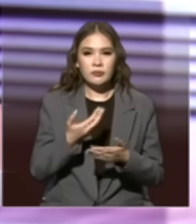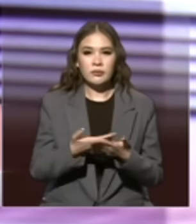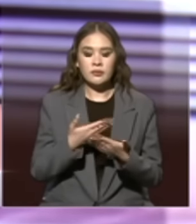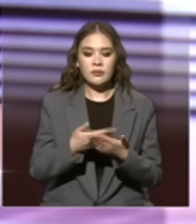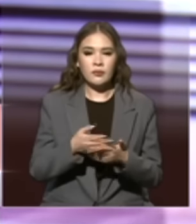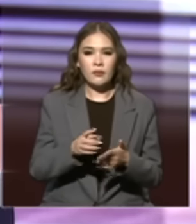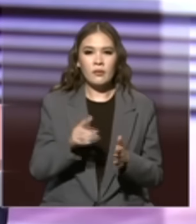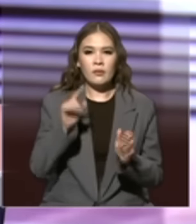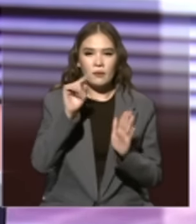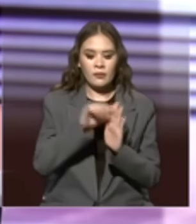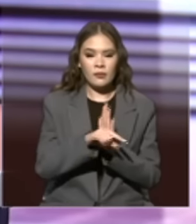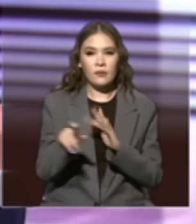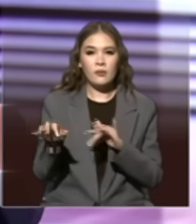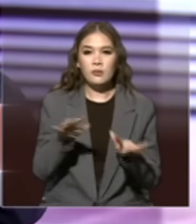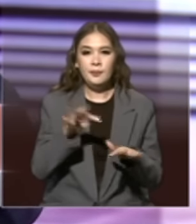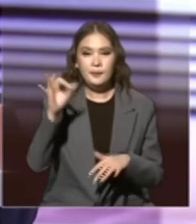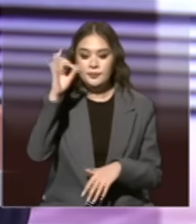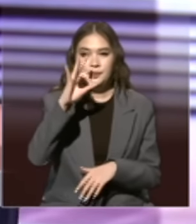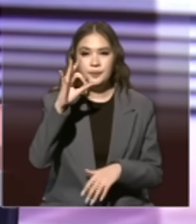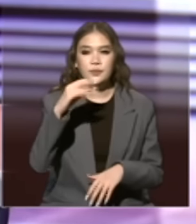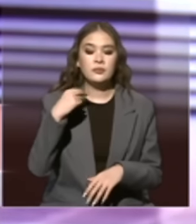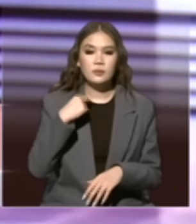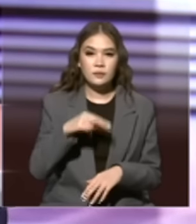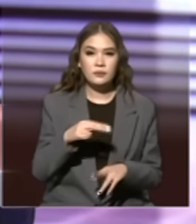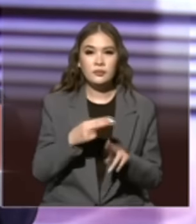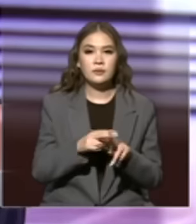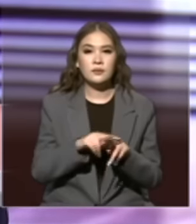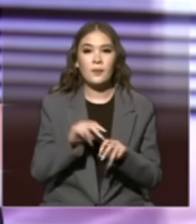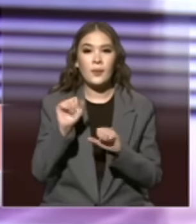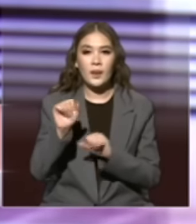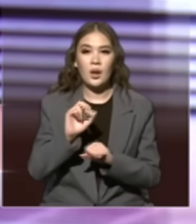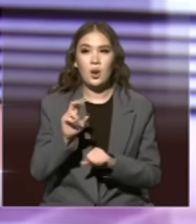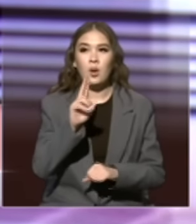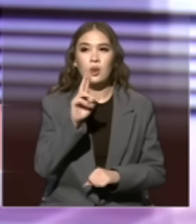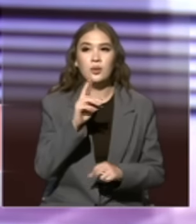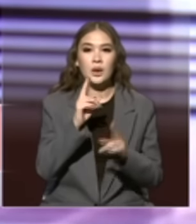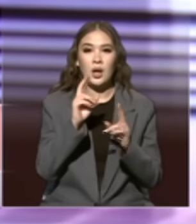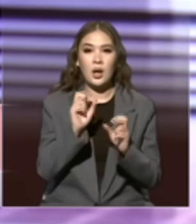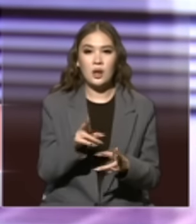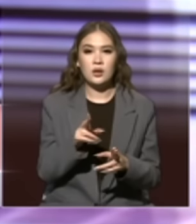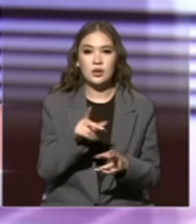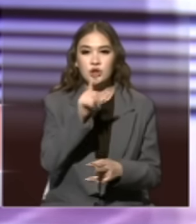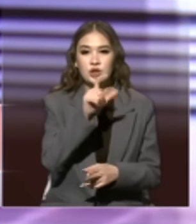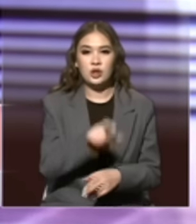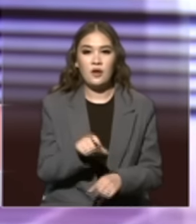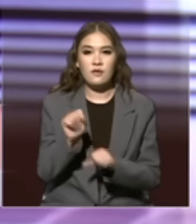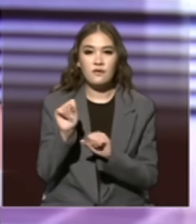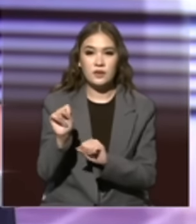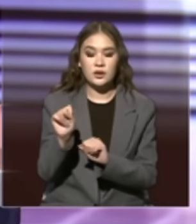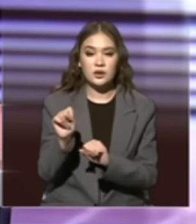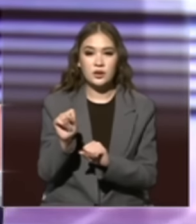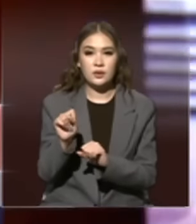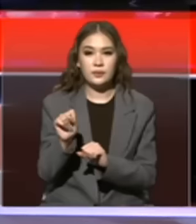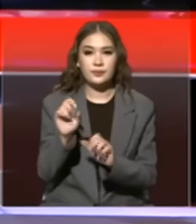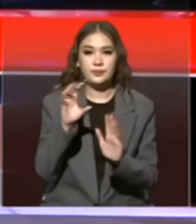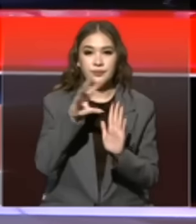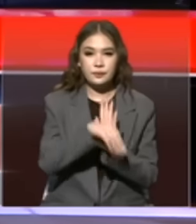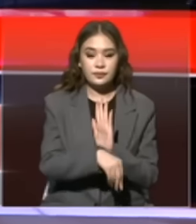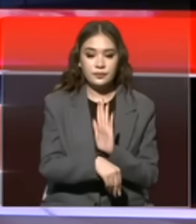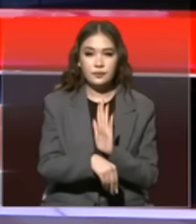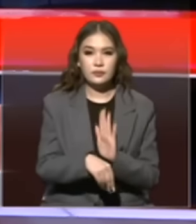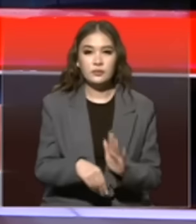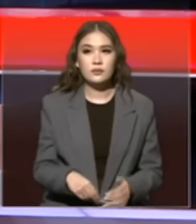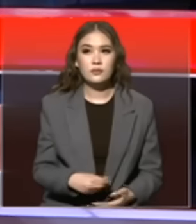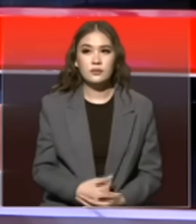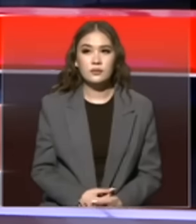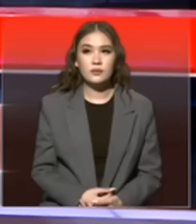істікке кіреді. Мына қылмыстық іске енді адвокат емес, қорғаушы ретінде кіреді. Көрдіңіз ба? Қорғаушы ретінде.